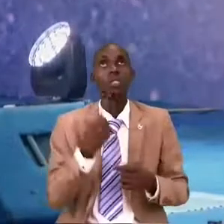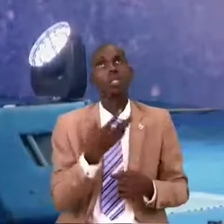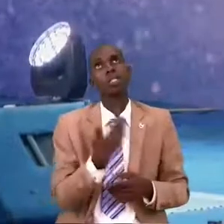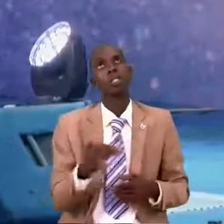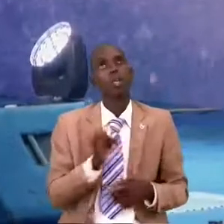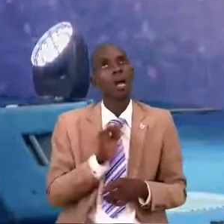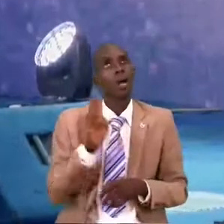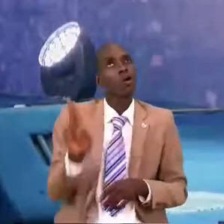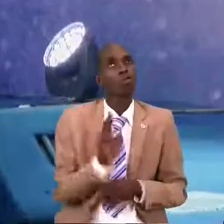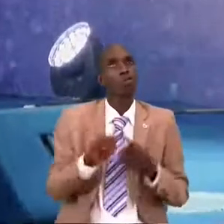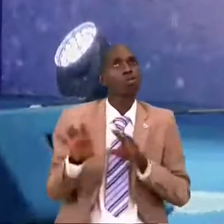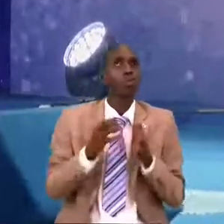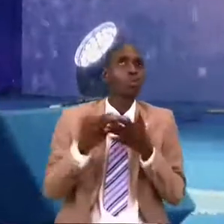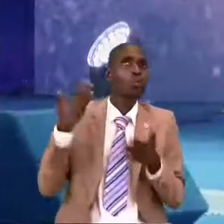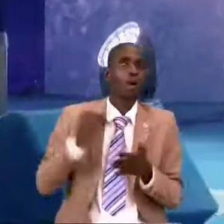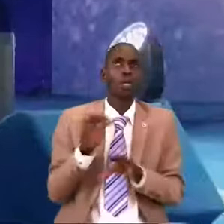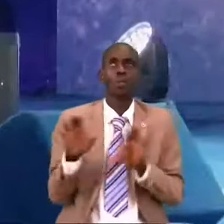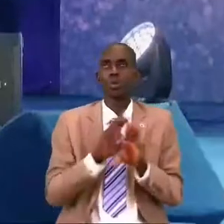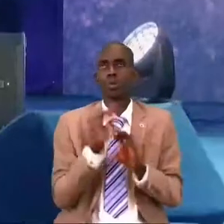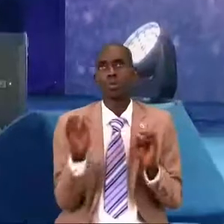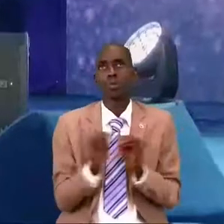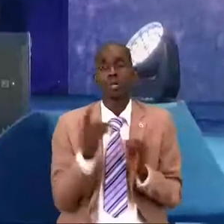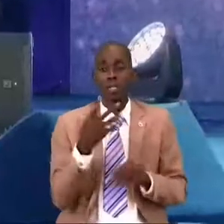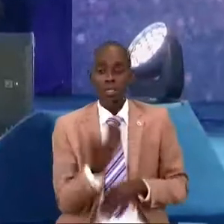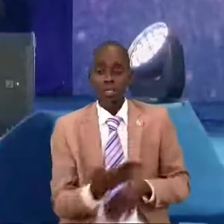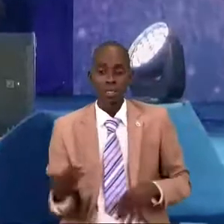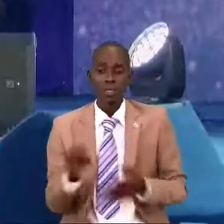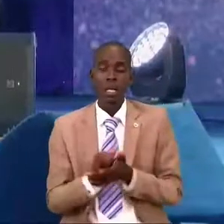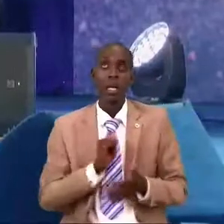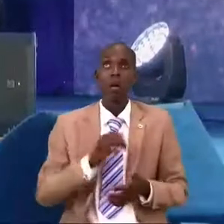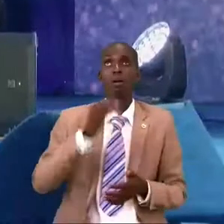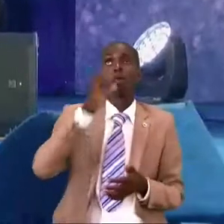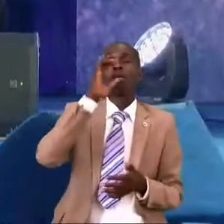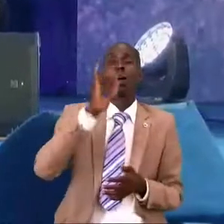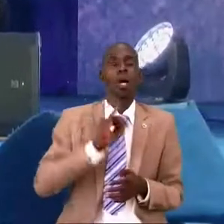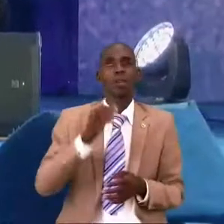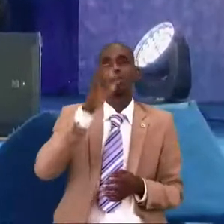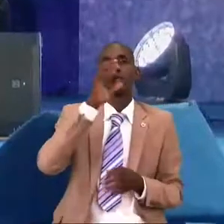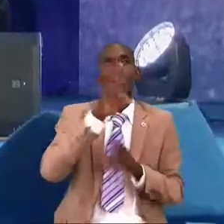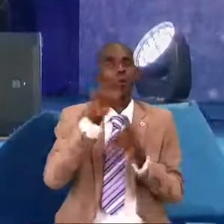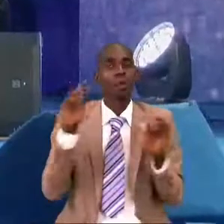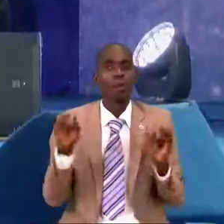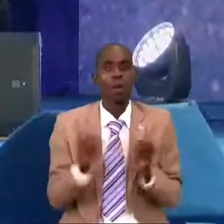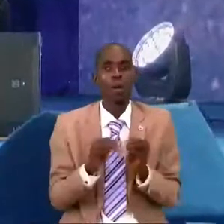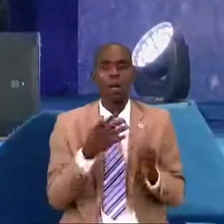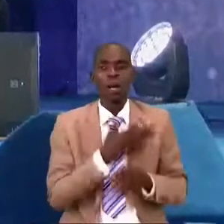ne les bois plus. Et les herbes que je fumais, je ne les fume